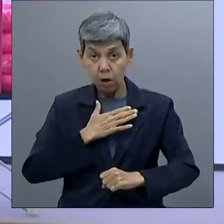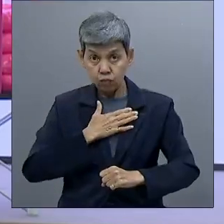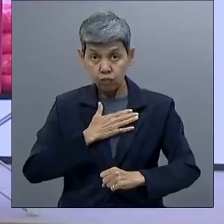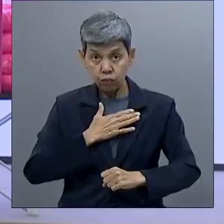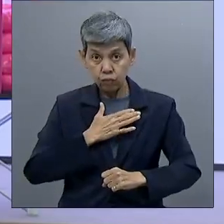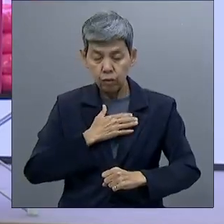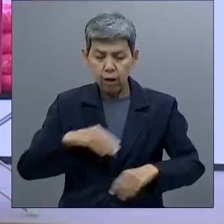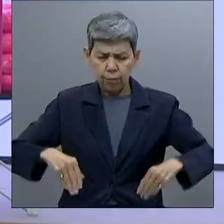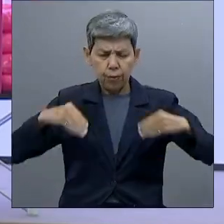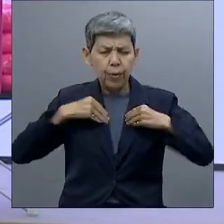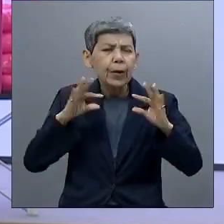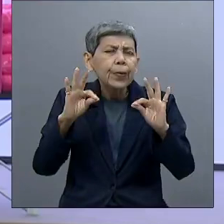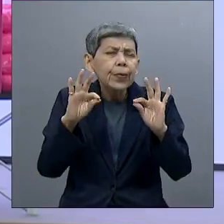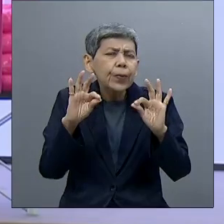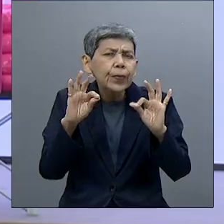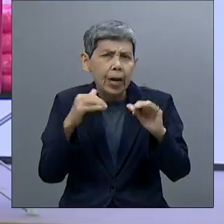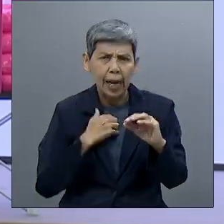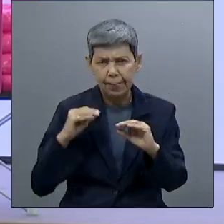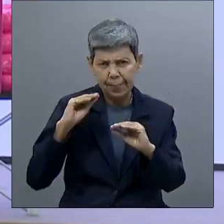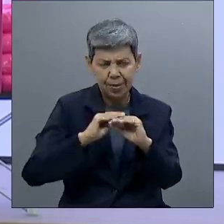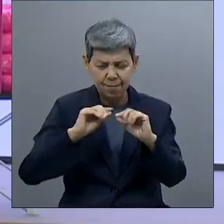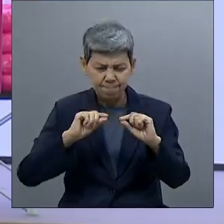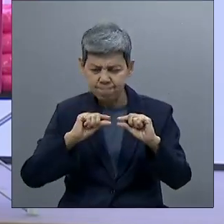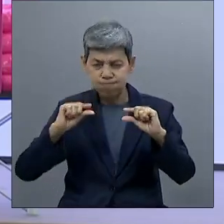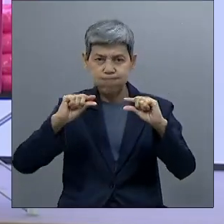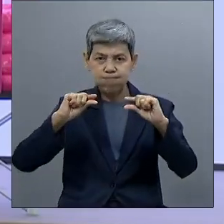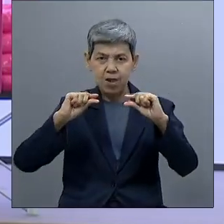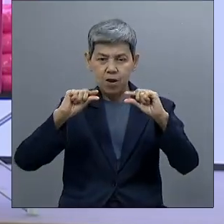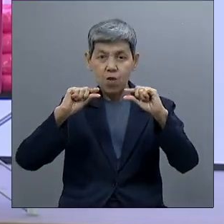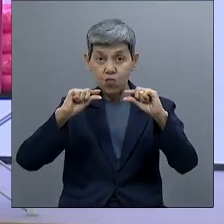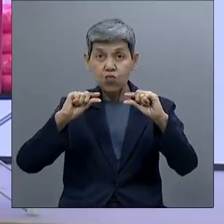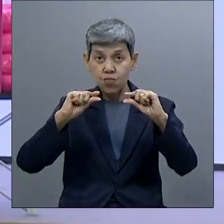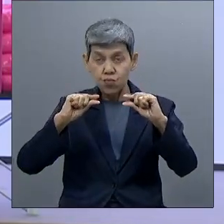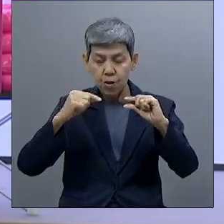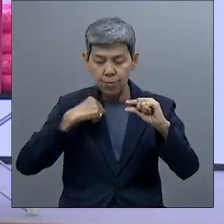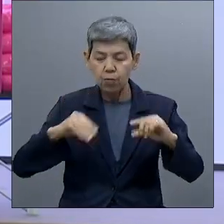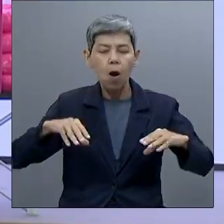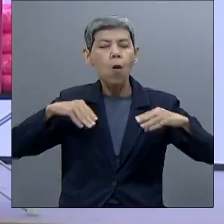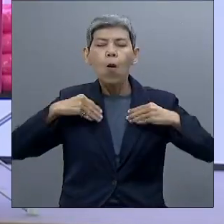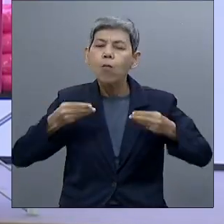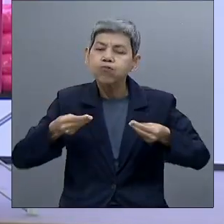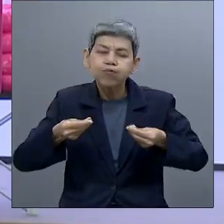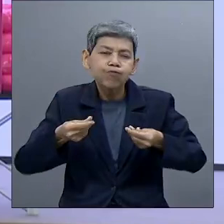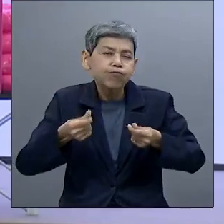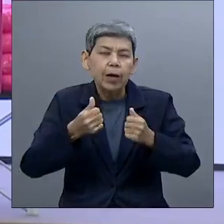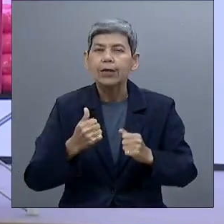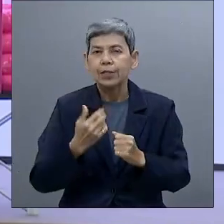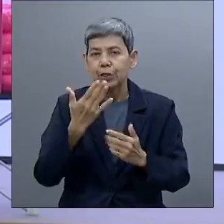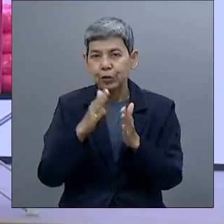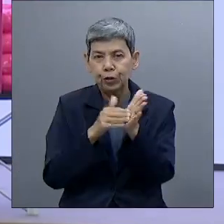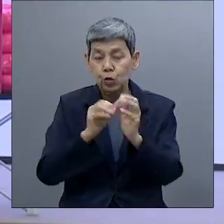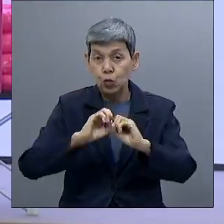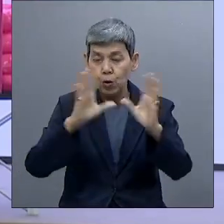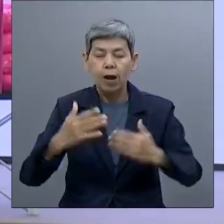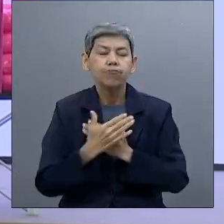ราก็ผ้าห่มอาจจะบางนิดนึงเราเลยเพิ่มความหนาให้หนาขึ้นนะคะแล้วก็มีความนุ่มสีสันสดใสซึ่งไออุ่น